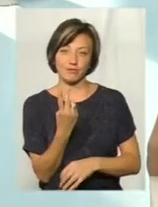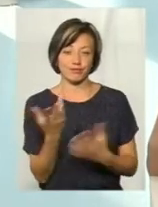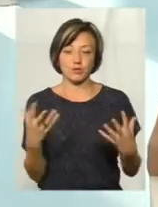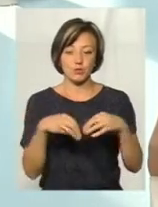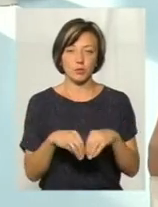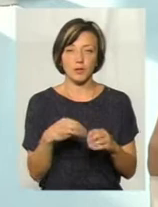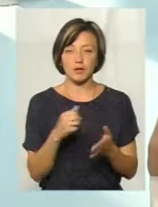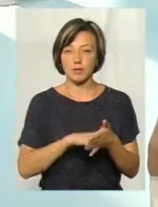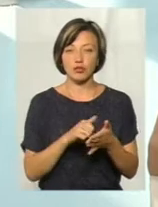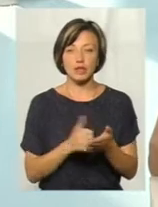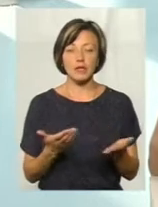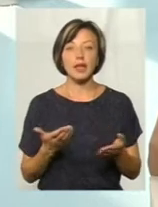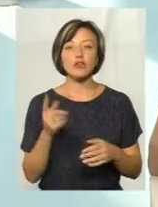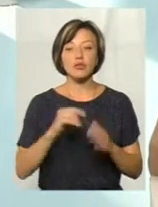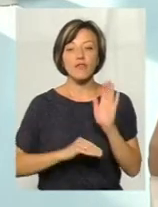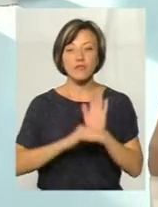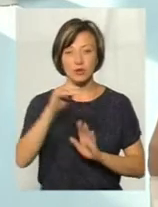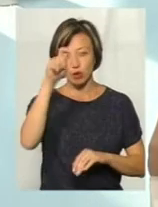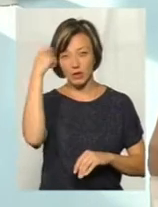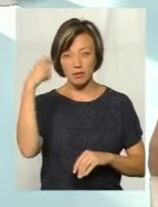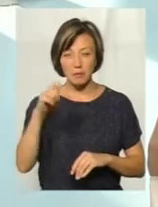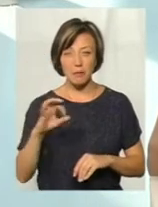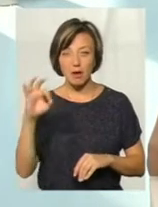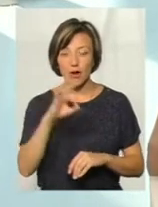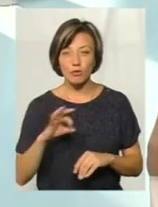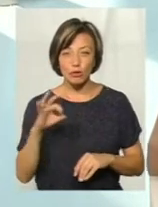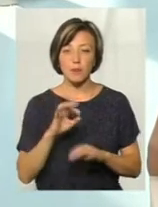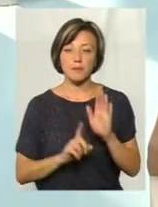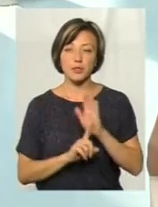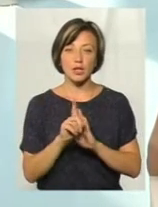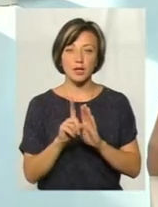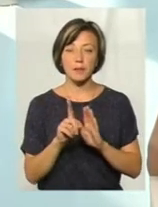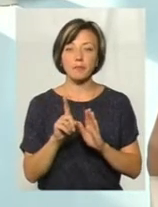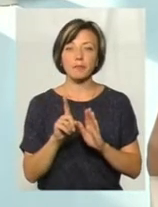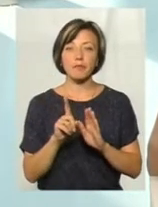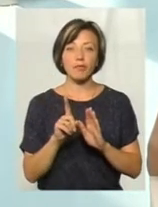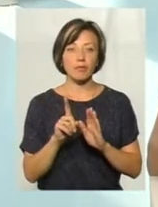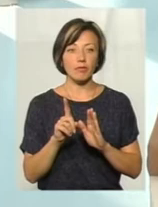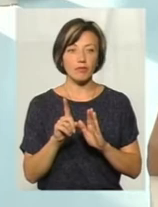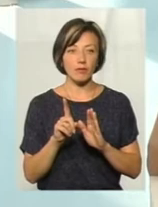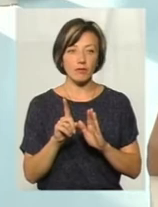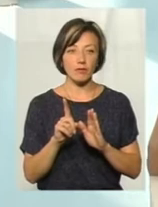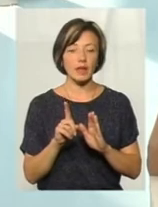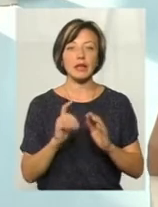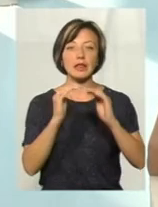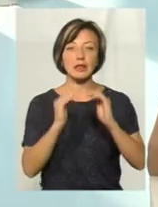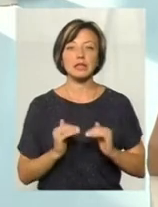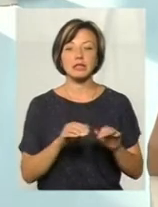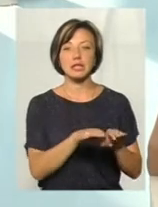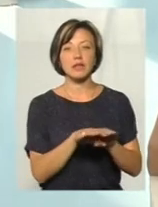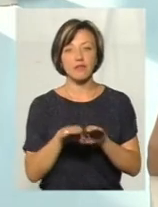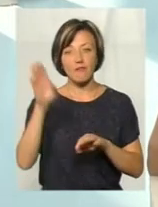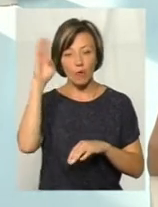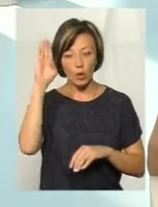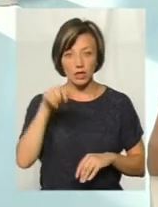сукупність факторів. І те, що висока температура, те, що почала гинути водна рослинність, те, що низький рівень води